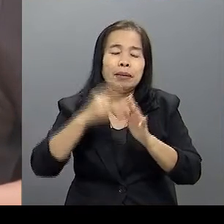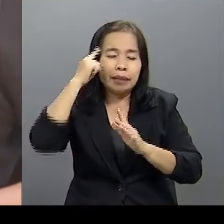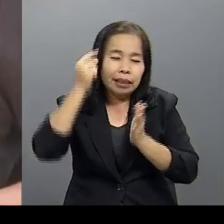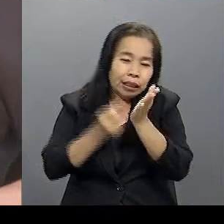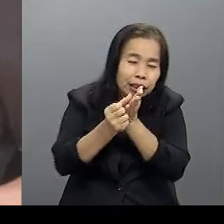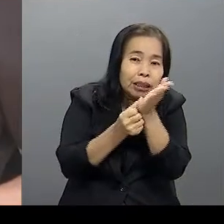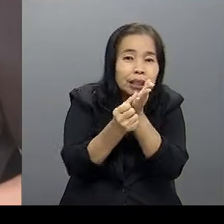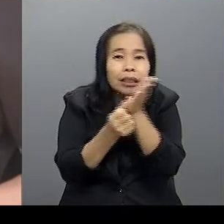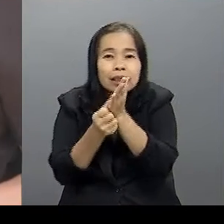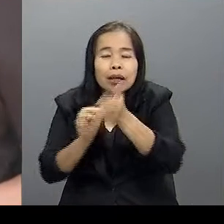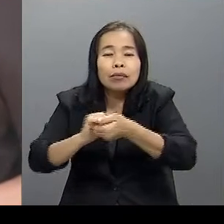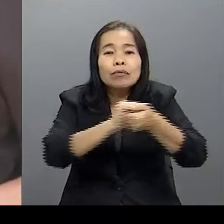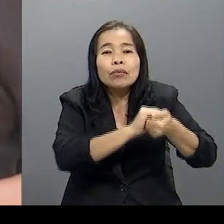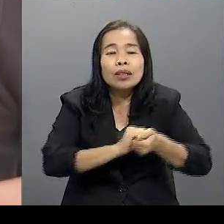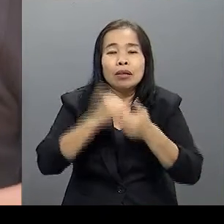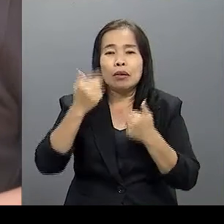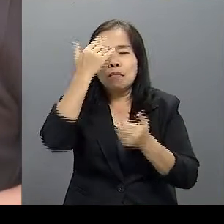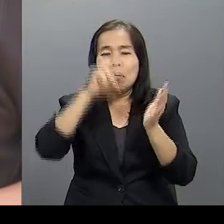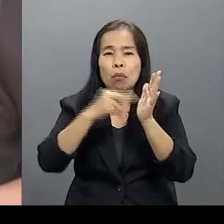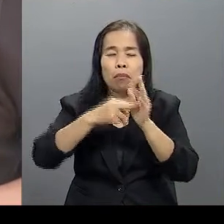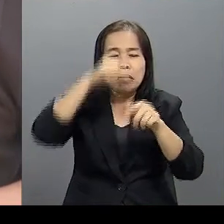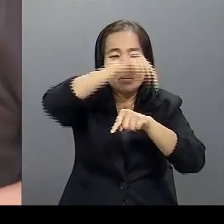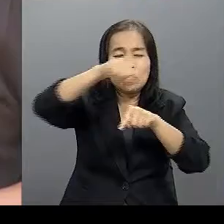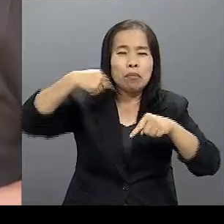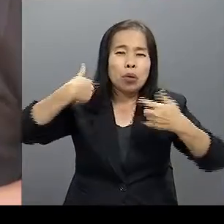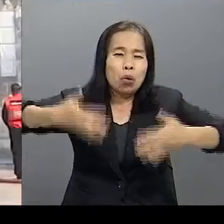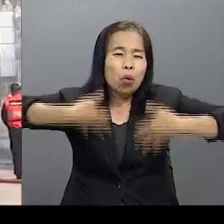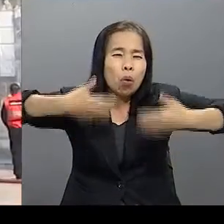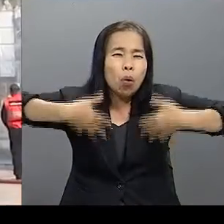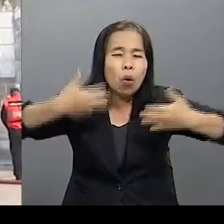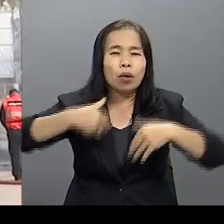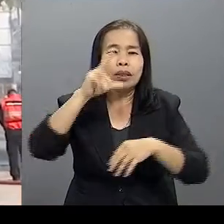าจุความร้อนในพืนที่จะมีเพียง 39 จุดเทานั้น